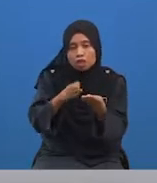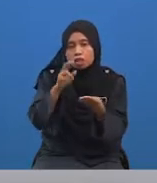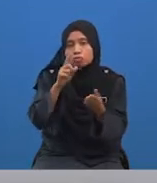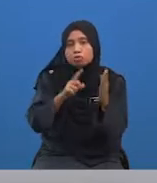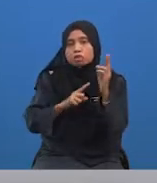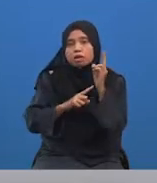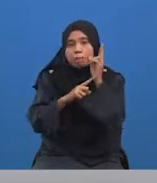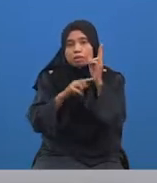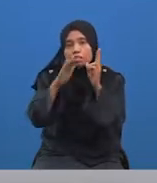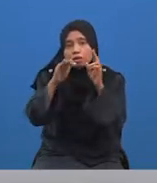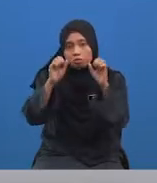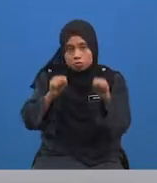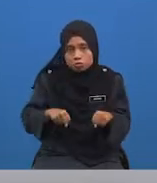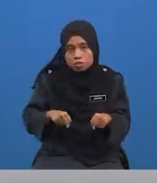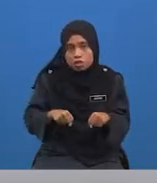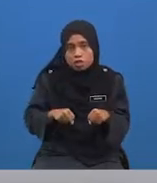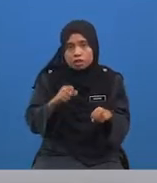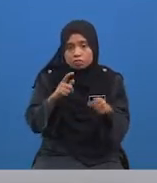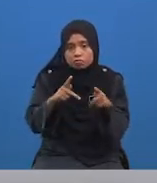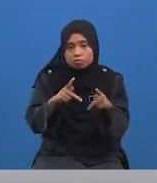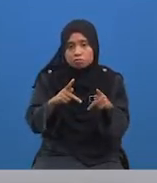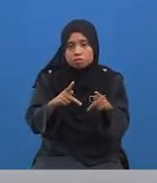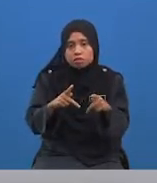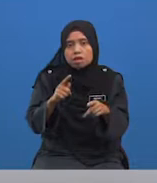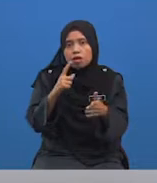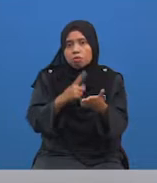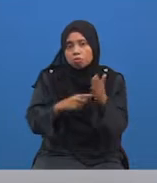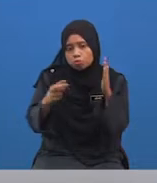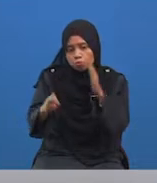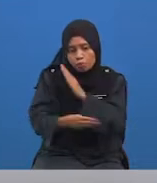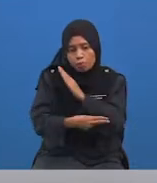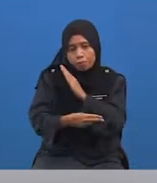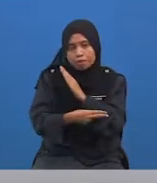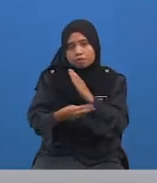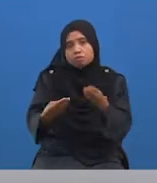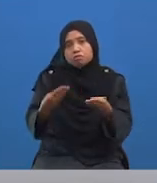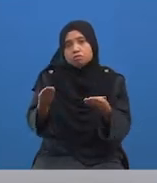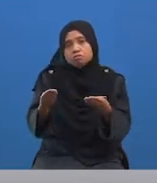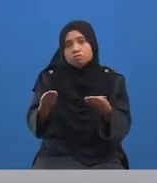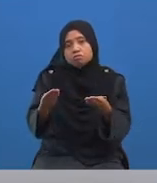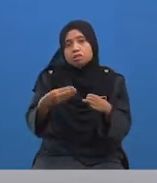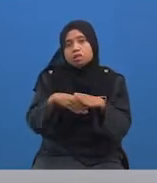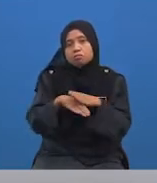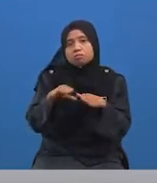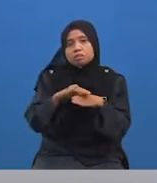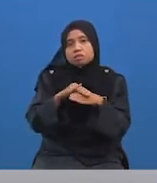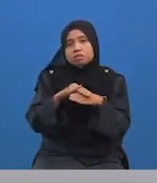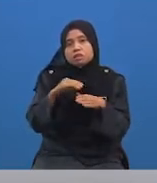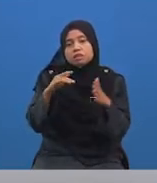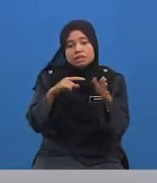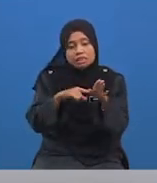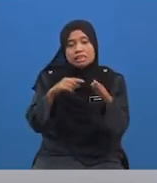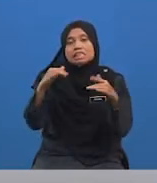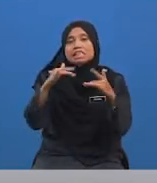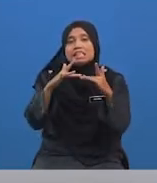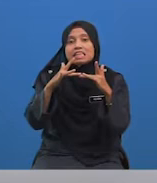yang membolehkan tindakan diambil terhadap aduan berkaitan kandungan jelek di